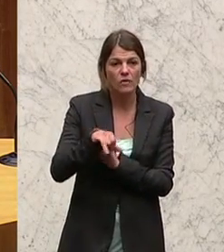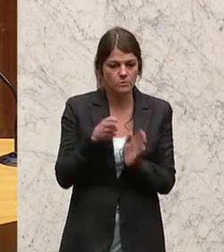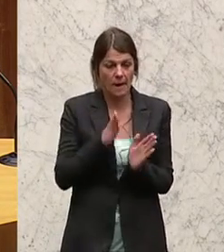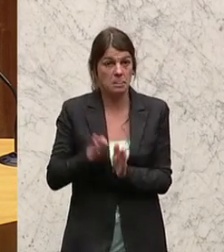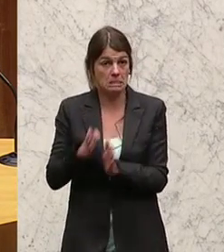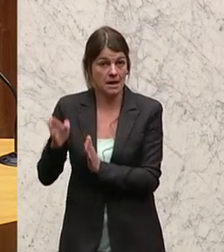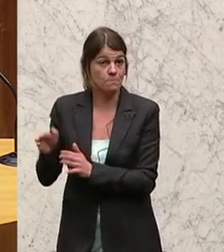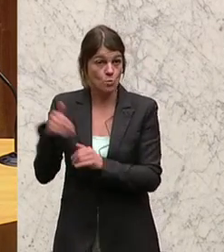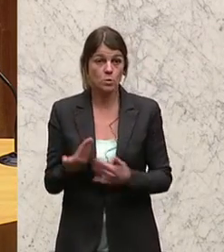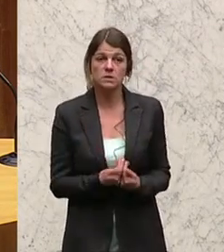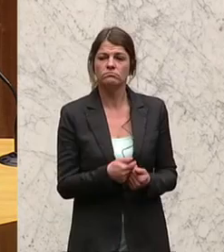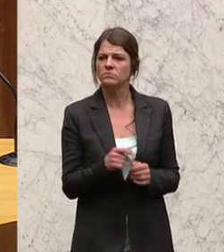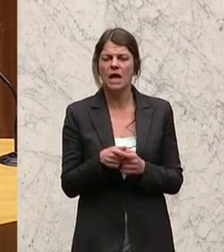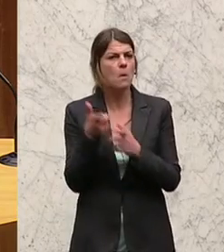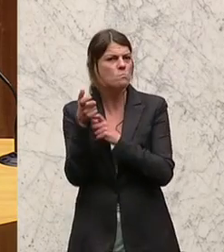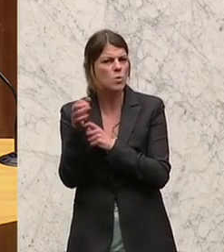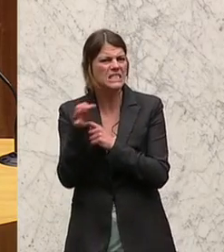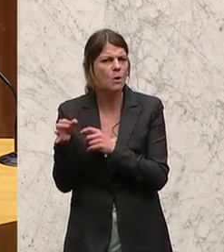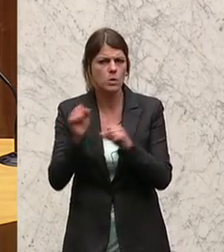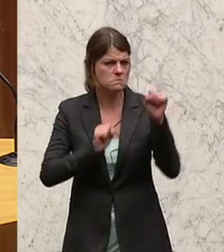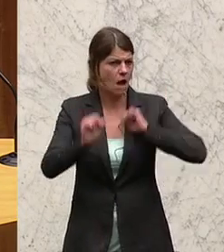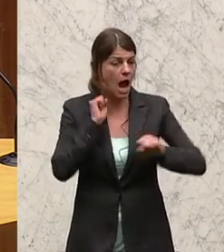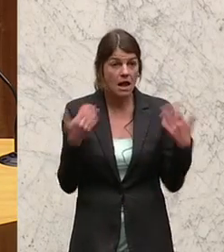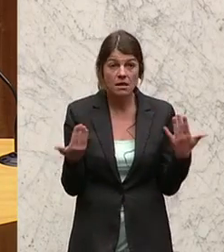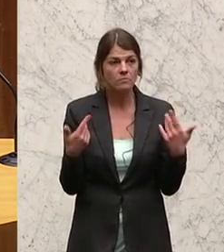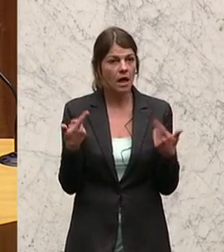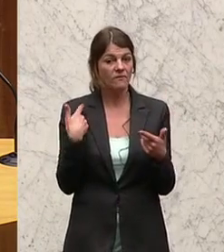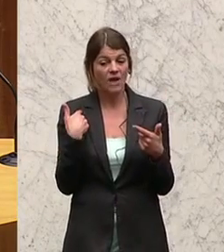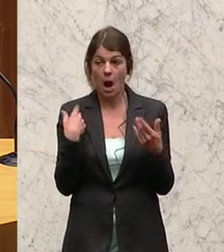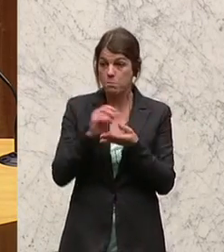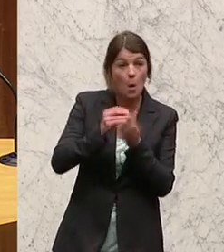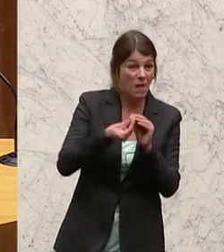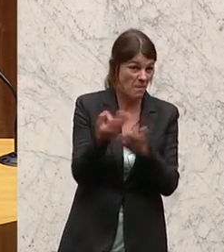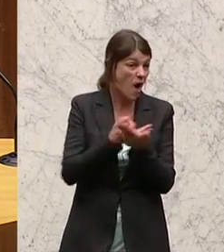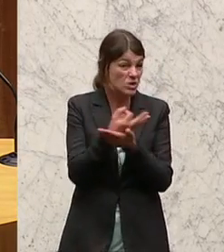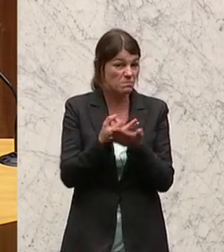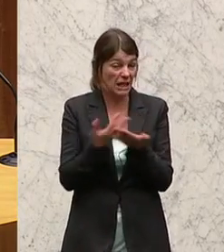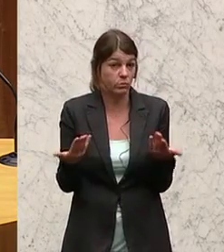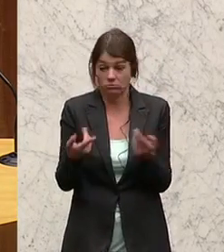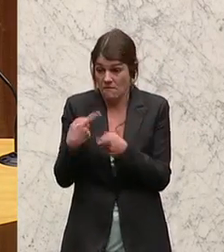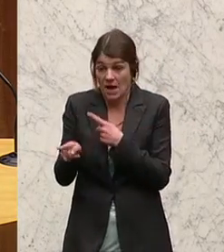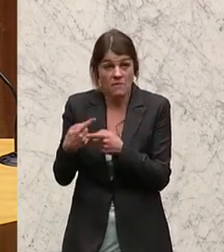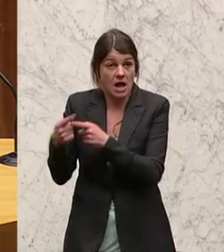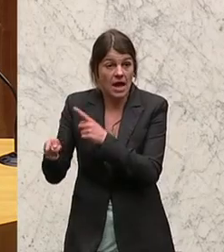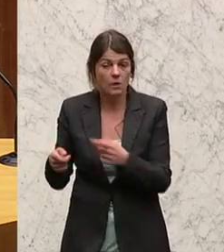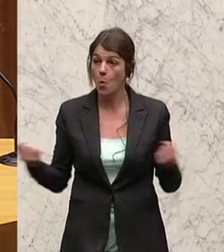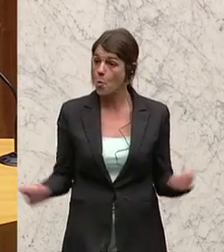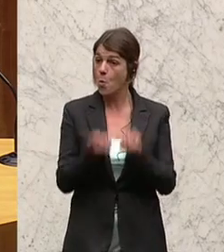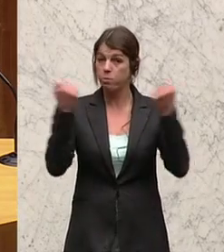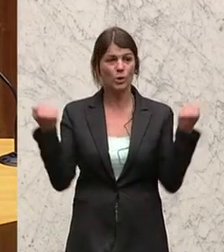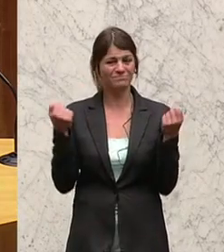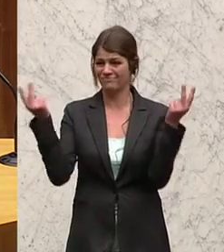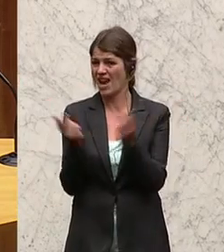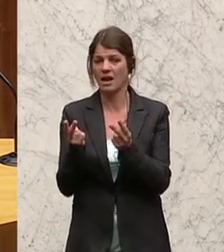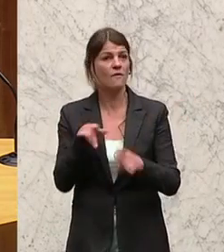rationiert werden. Munitionsmangel hat zu massiven Behinderungen der Ausbildung geführt. Größere Übungen waren eingeschränkt.